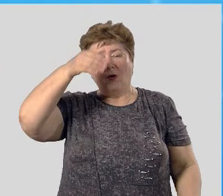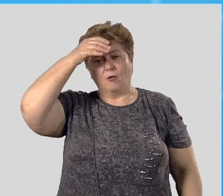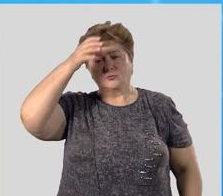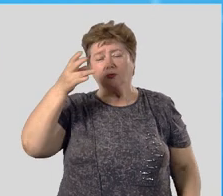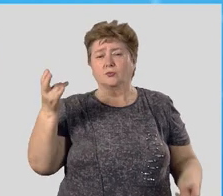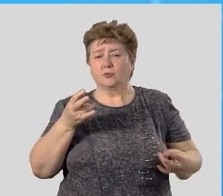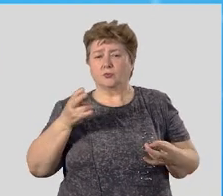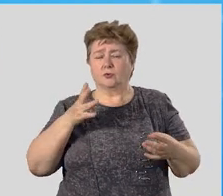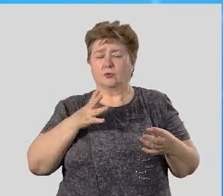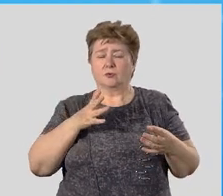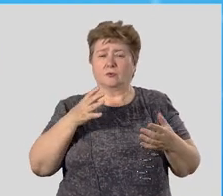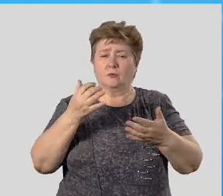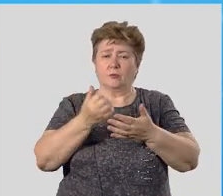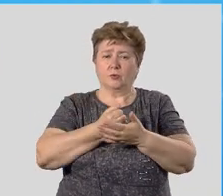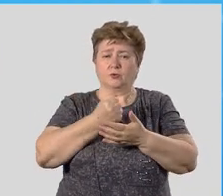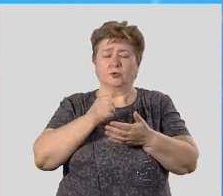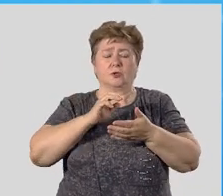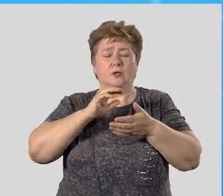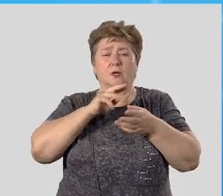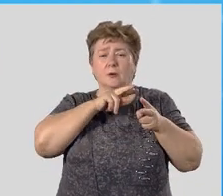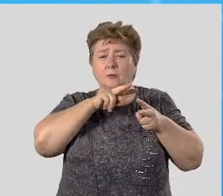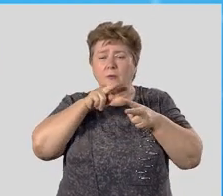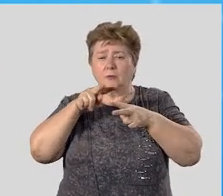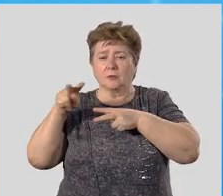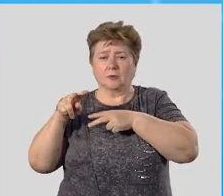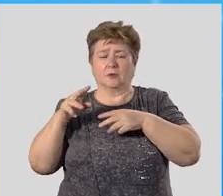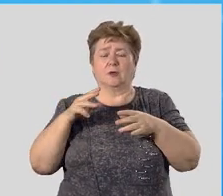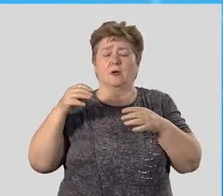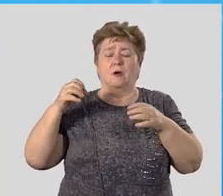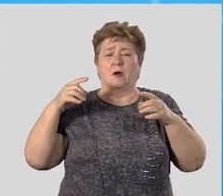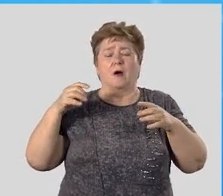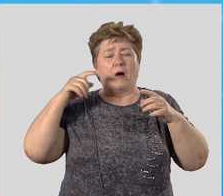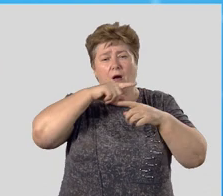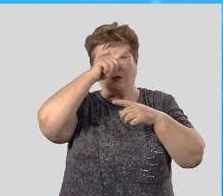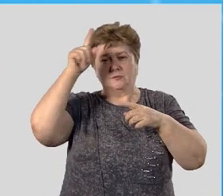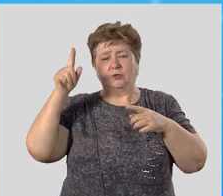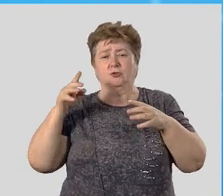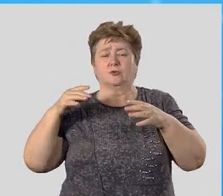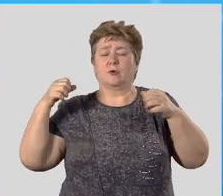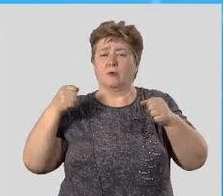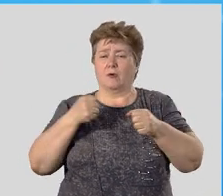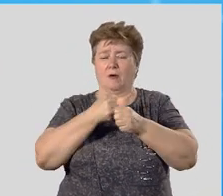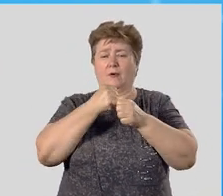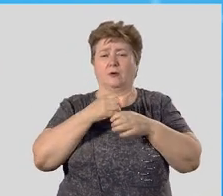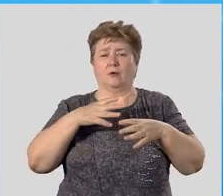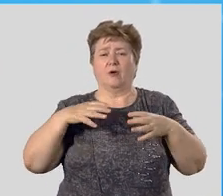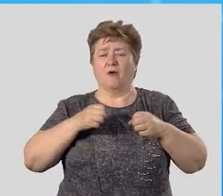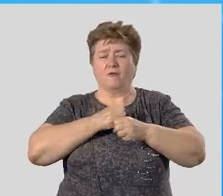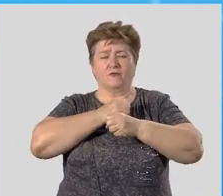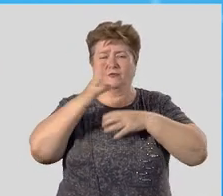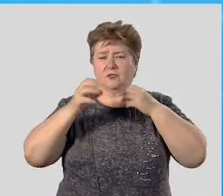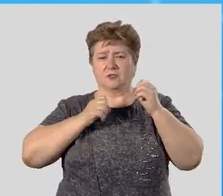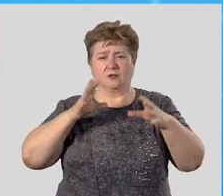Ученым удалось тщательно пронаблюдать эту космическую катастрофу. Взрывы